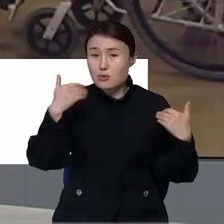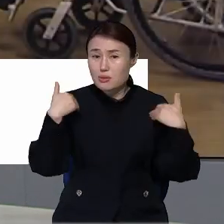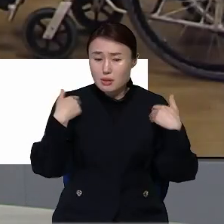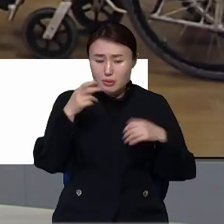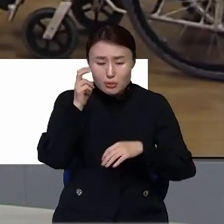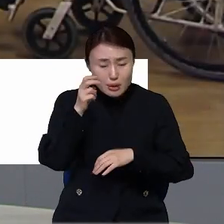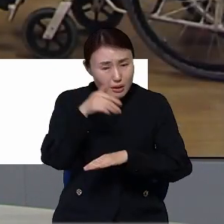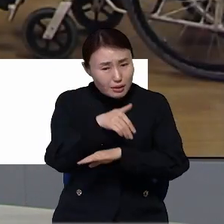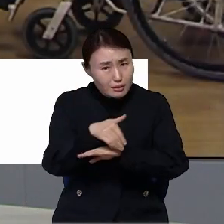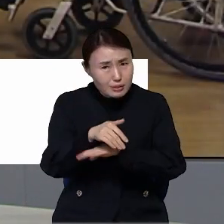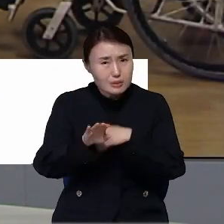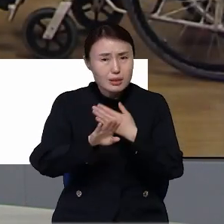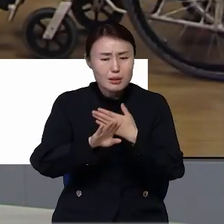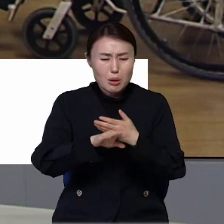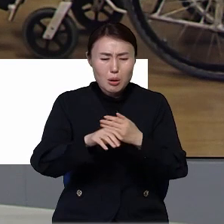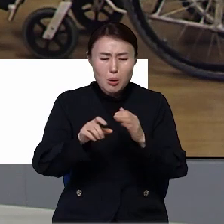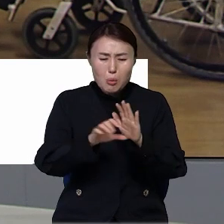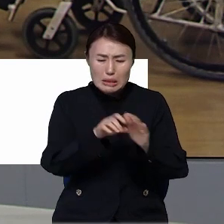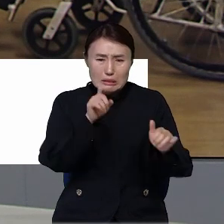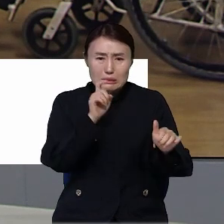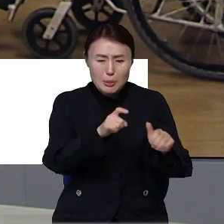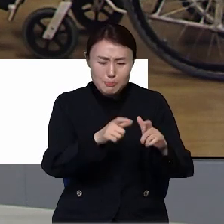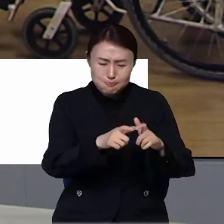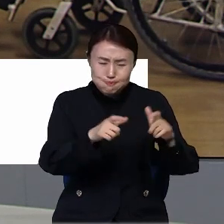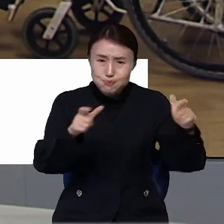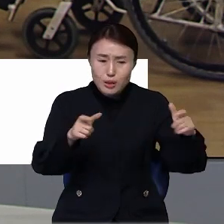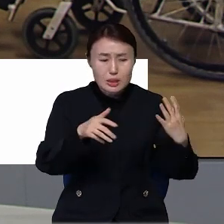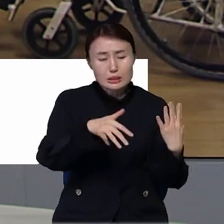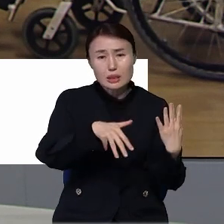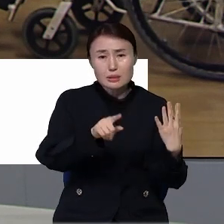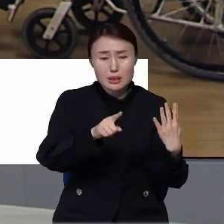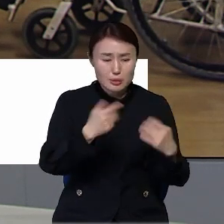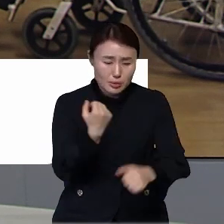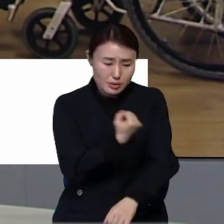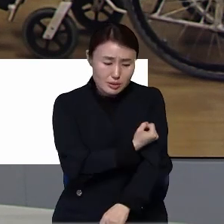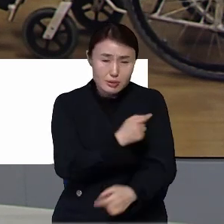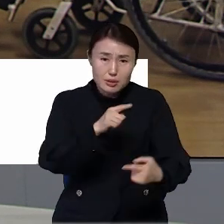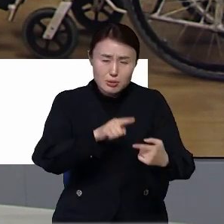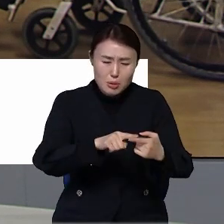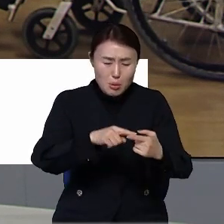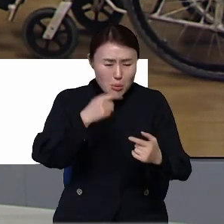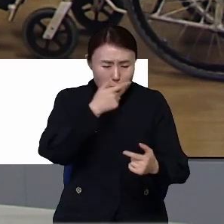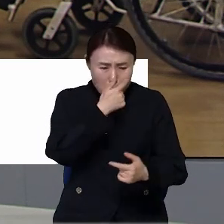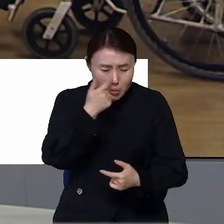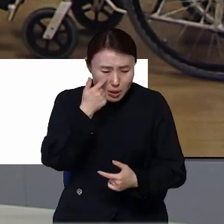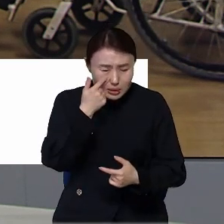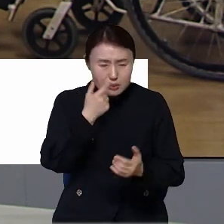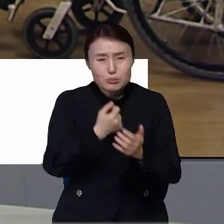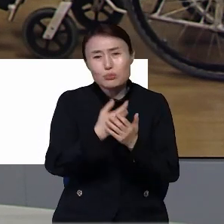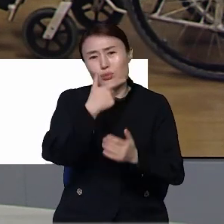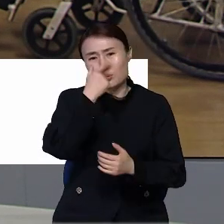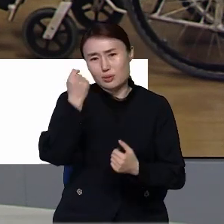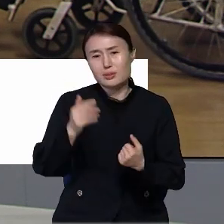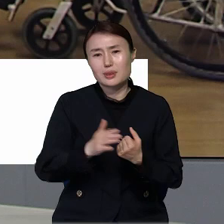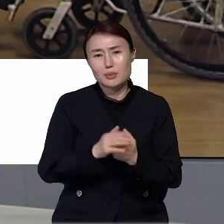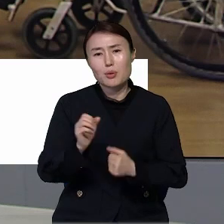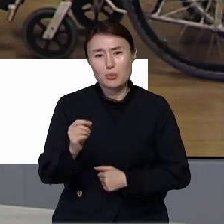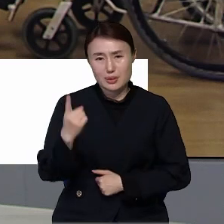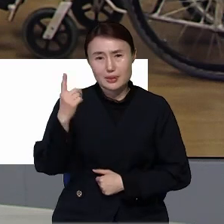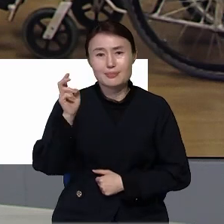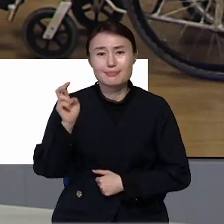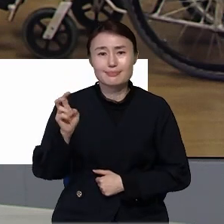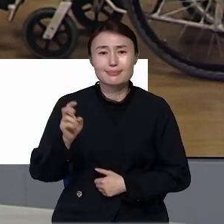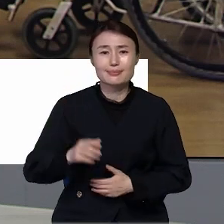예측과 달리 확진자가 쏟아진 데다 4차 백신에 대한 정확한 수요 조사가 이뤄지지 않았던 것으로 확인됐습니다. 고우리